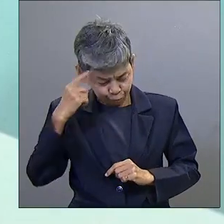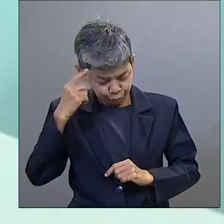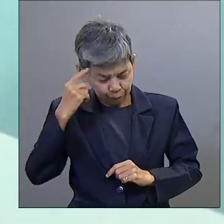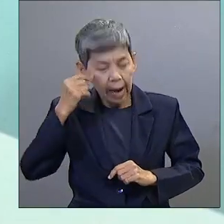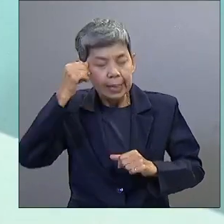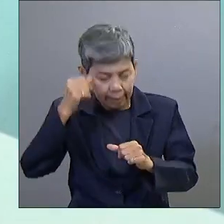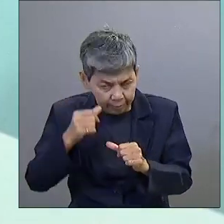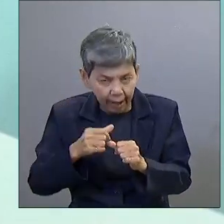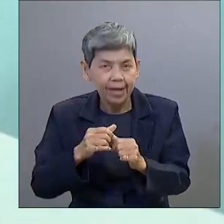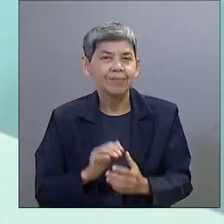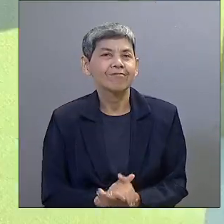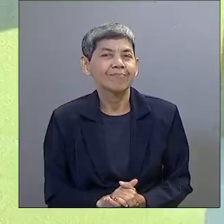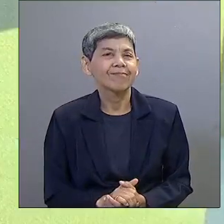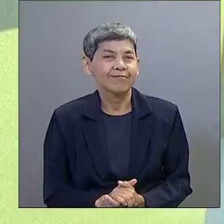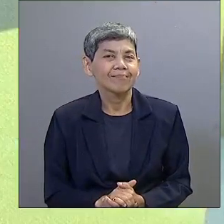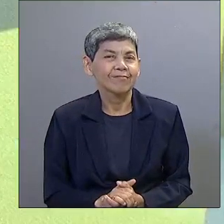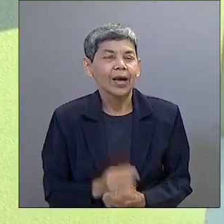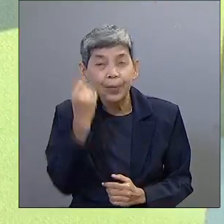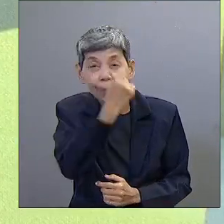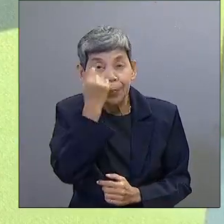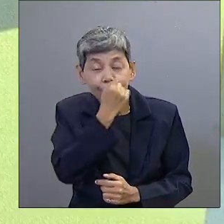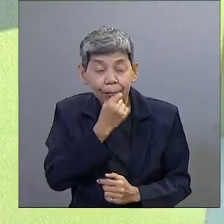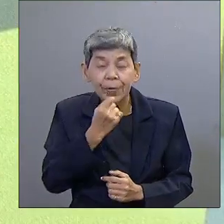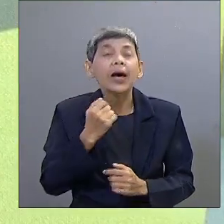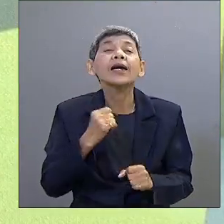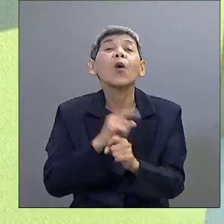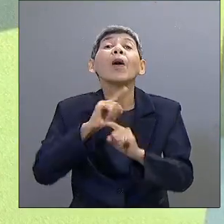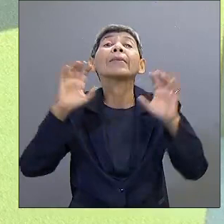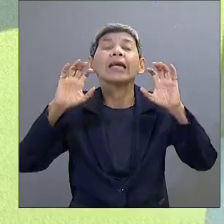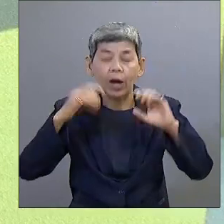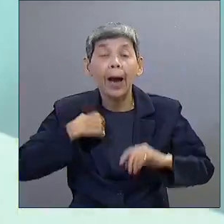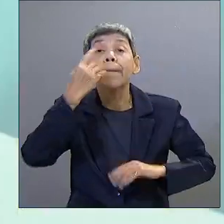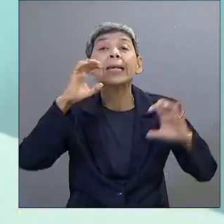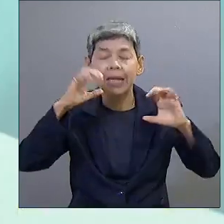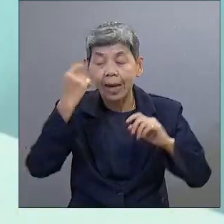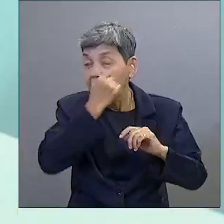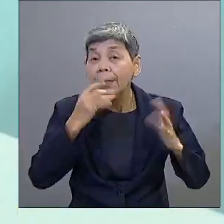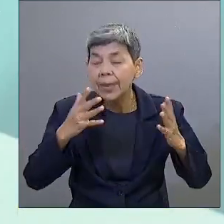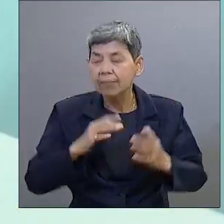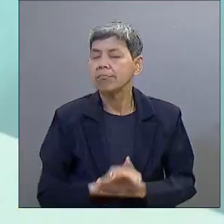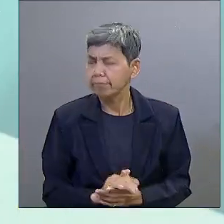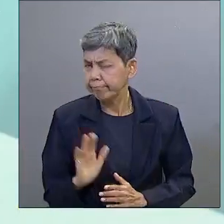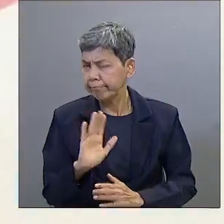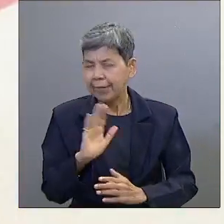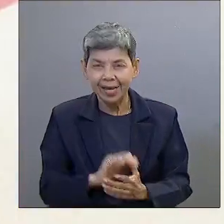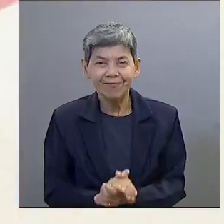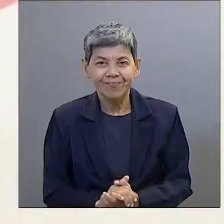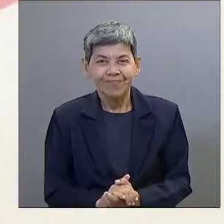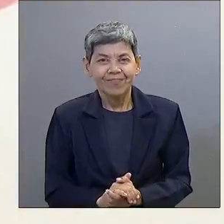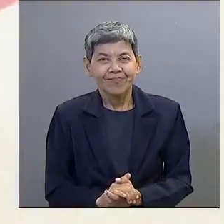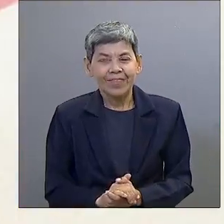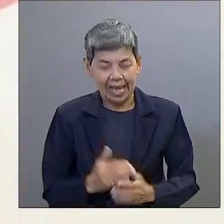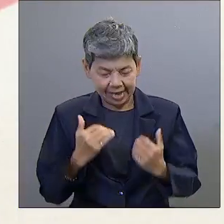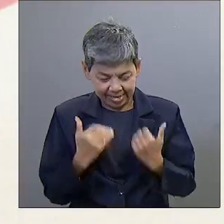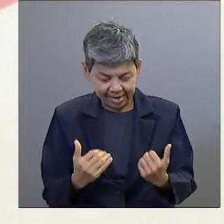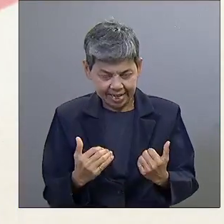จำได้ เพียงแค่เธอลบหน้าทุกวันนะก็คือฮาโลวีน ใช่ใช่ฮาโลวีน ไม่ขนาดนั้น ค่ะ เอาล่ะวันนี้นะครับเดี๋ยวเ